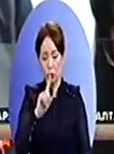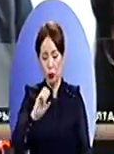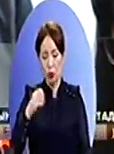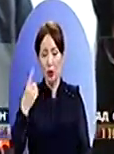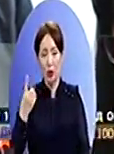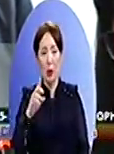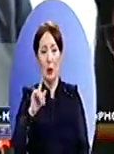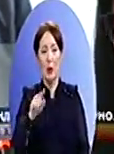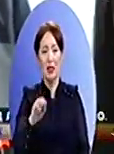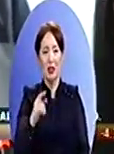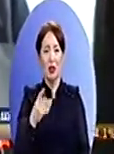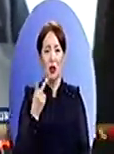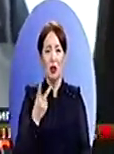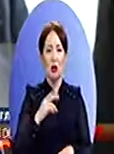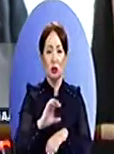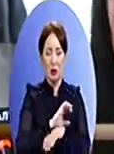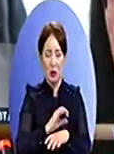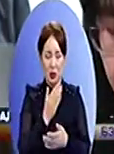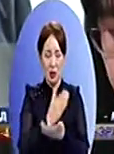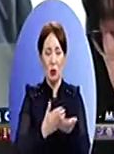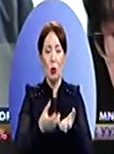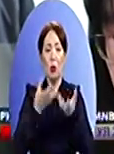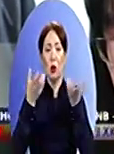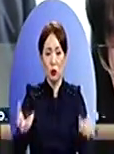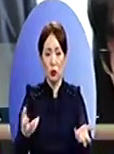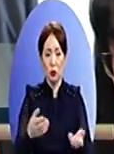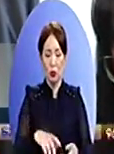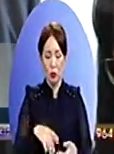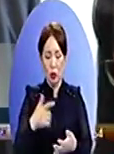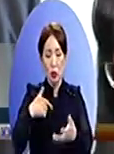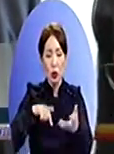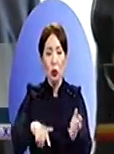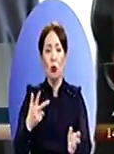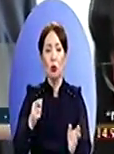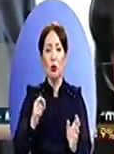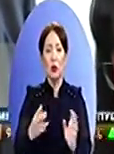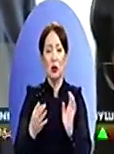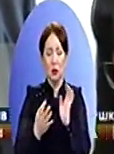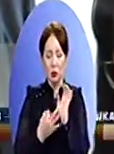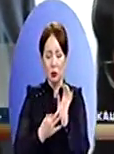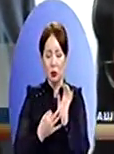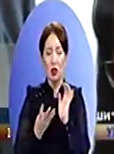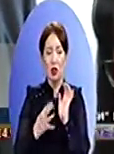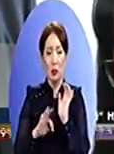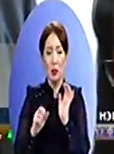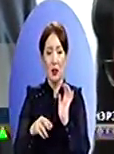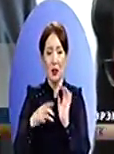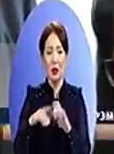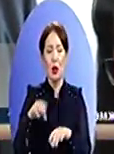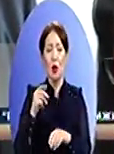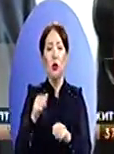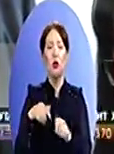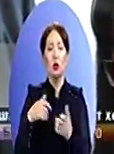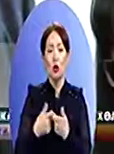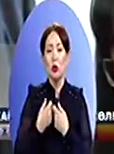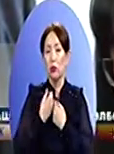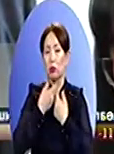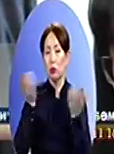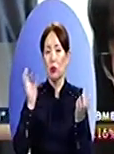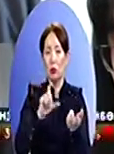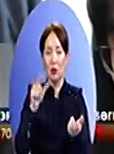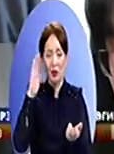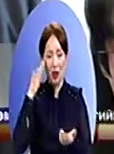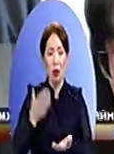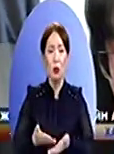Баян-Онгор аймгийн 2 сумын иргэдэд нэр зааж эзэмшүүлнэ. Үлдэх 3 сая 890 мянган ширхэг хувьцааг тогтоосон үнээр олон нийтэд санал болгох